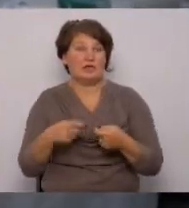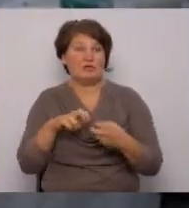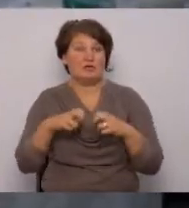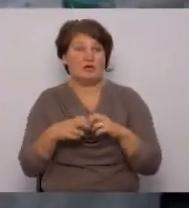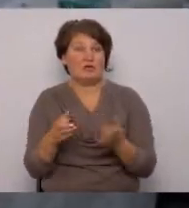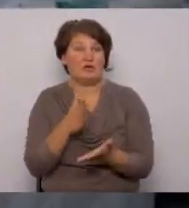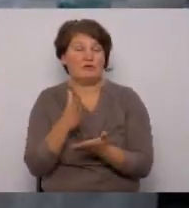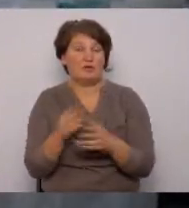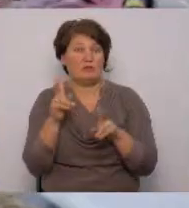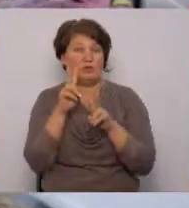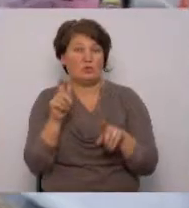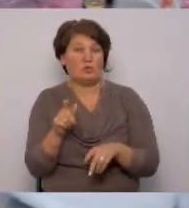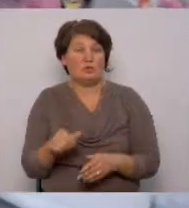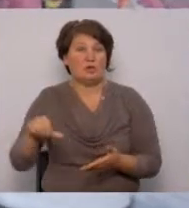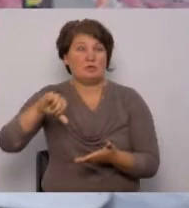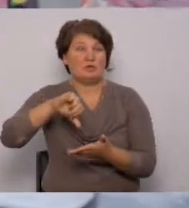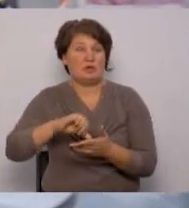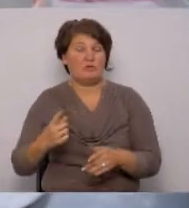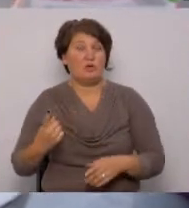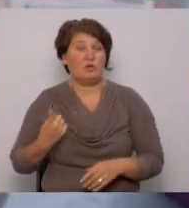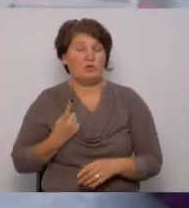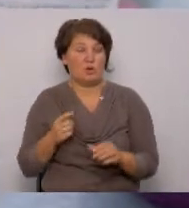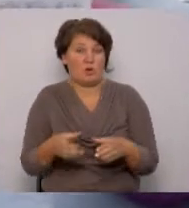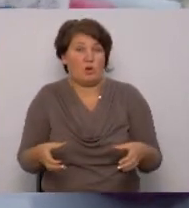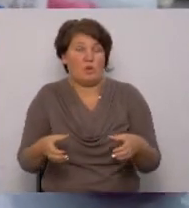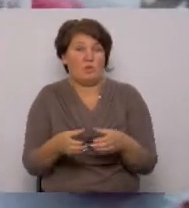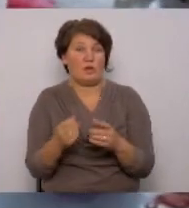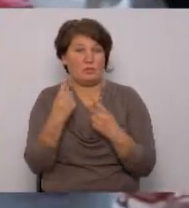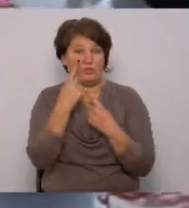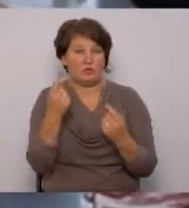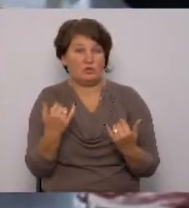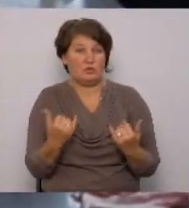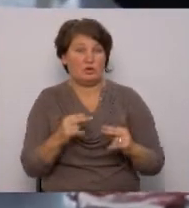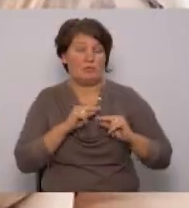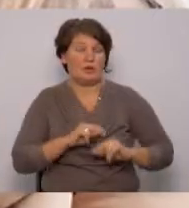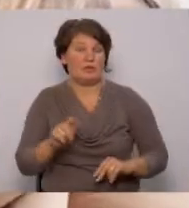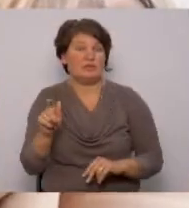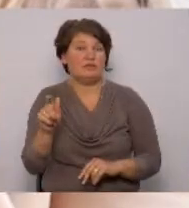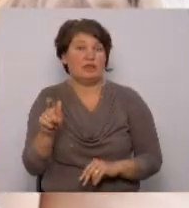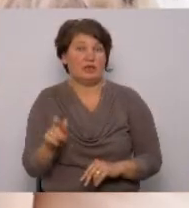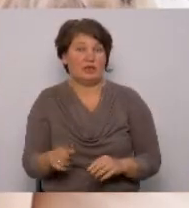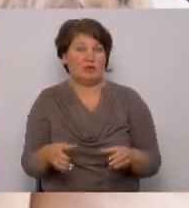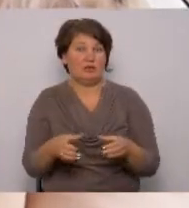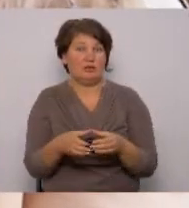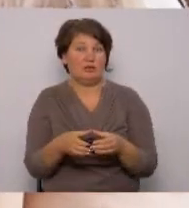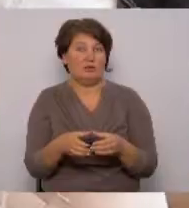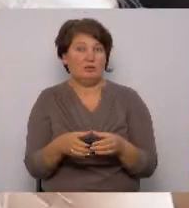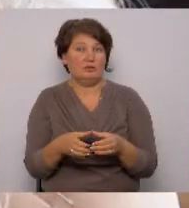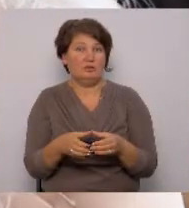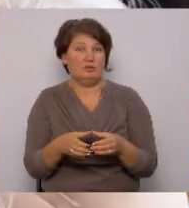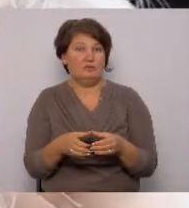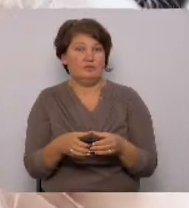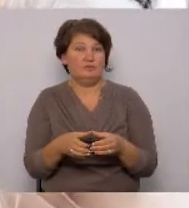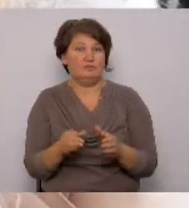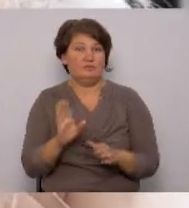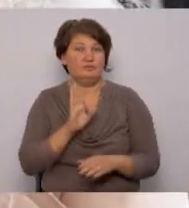з'явилися невідомі люди, які представилися охоронною компанією, повідомили сьогодні працівники торгового сервісу. Сьогодні